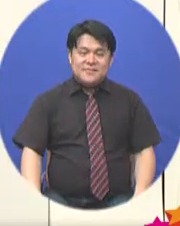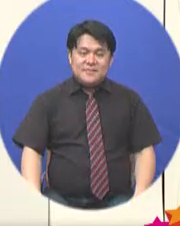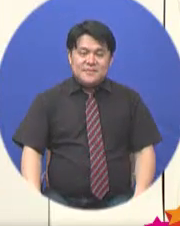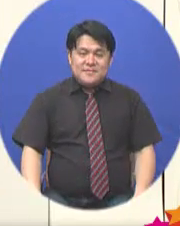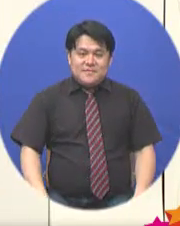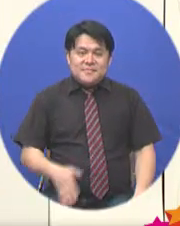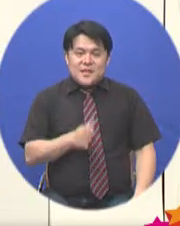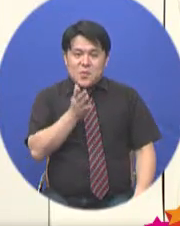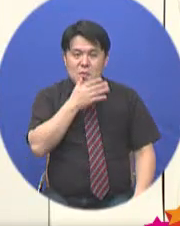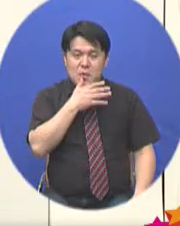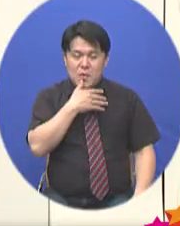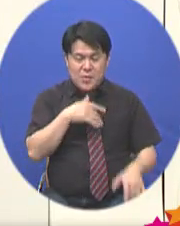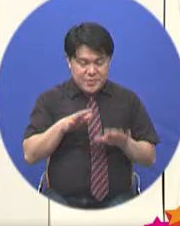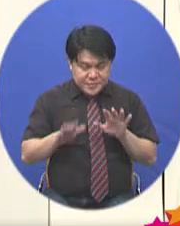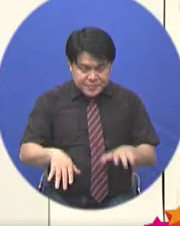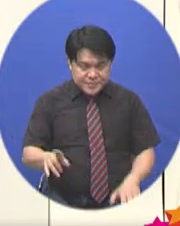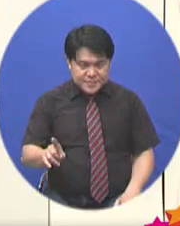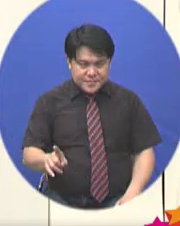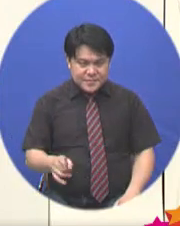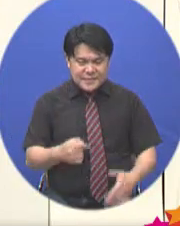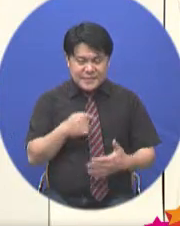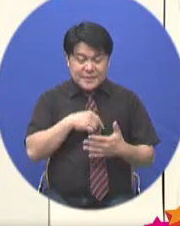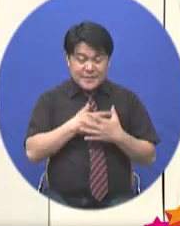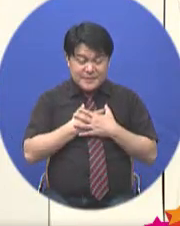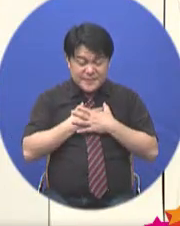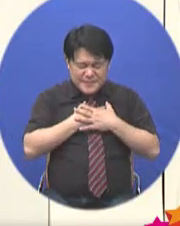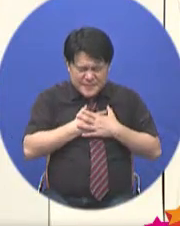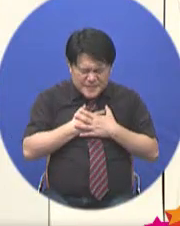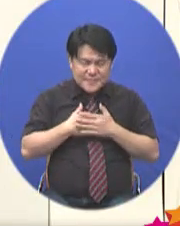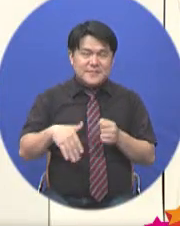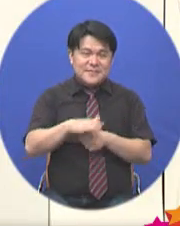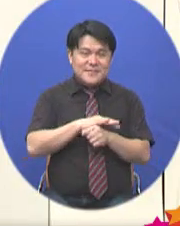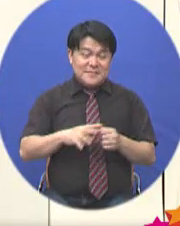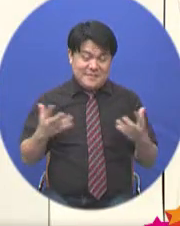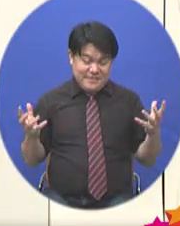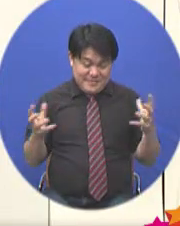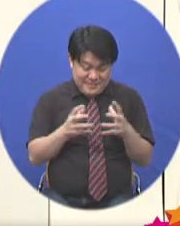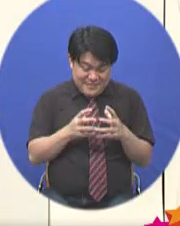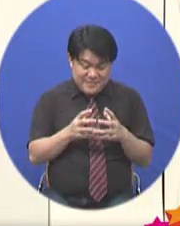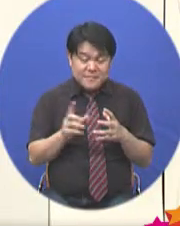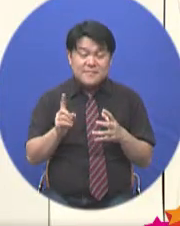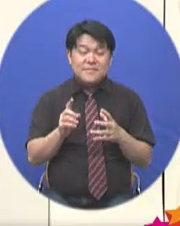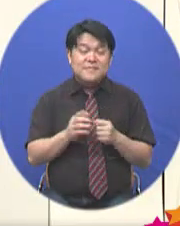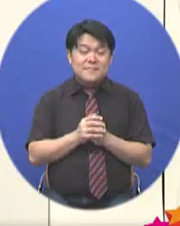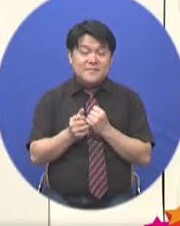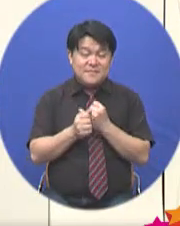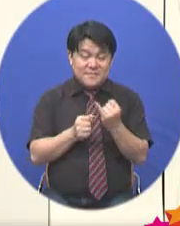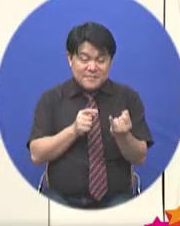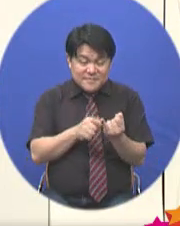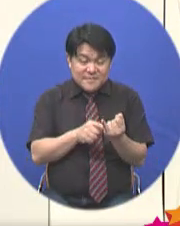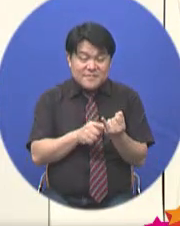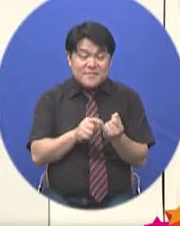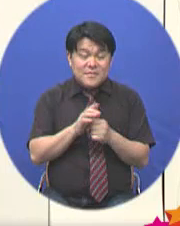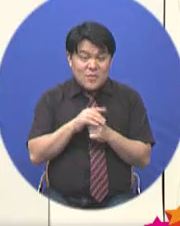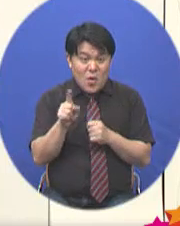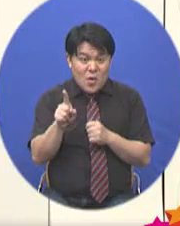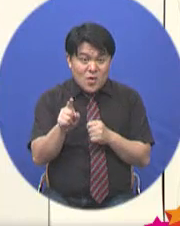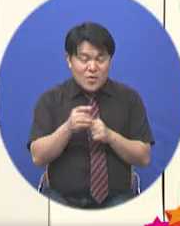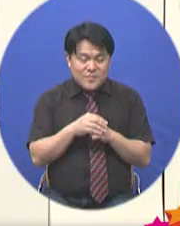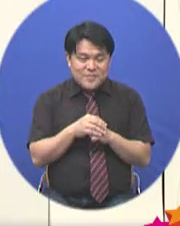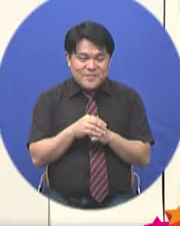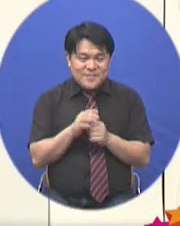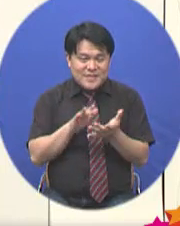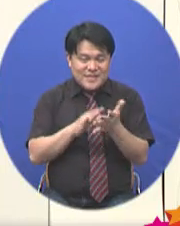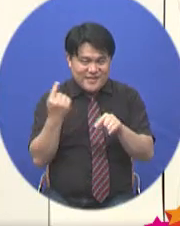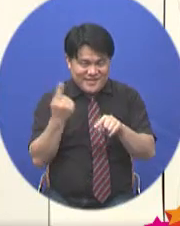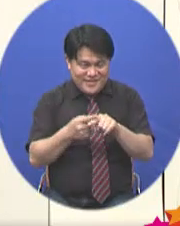네. 자, 그럼 오늘은 가슴 가득히 사랑을 담아서 그럼. 사모님에게 보약 같은 친구